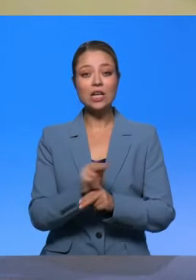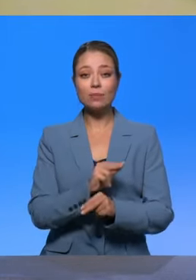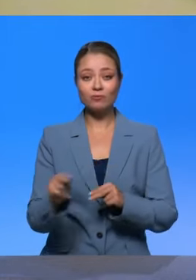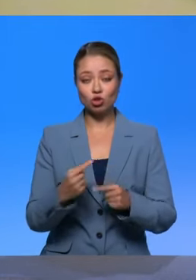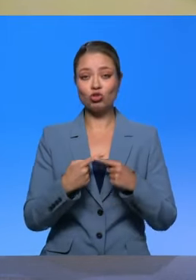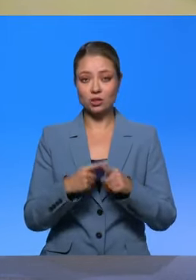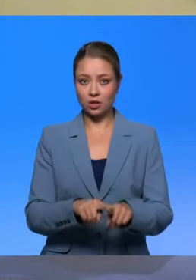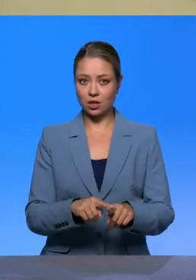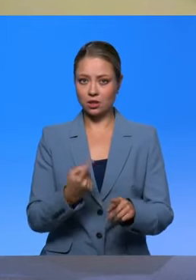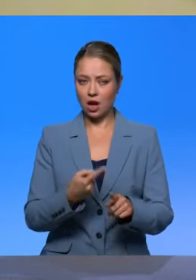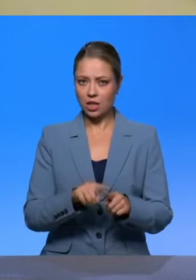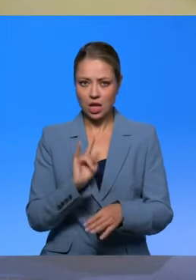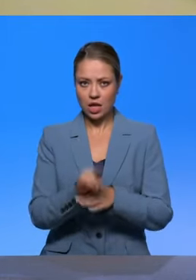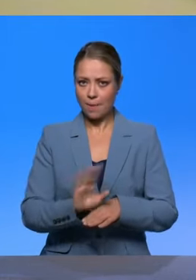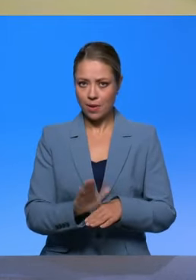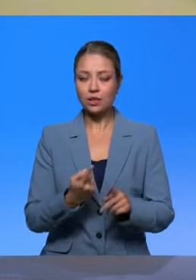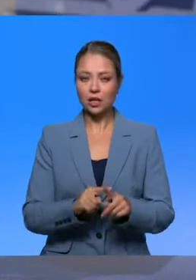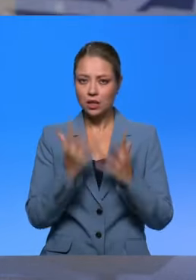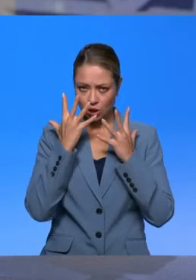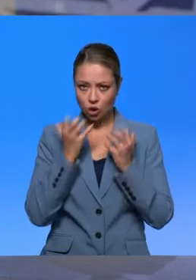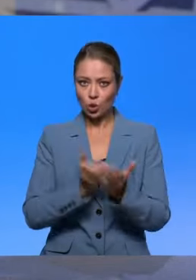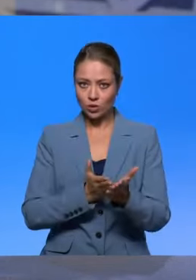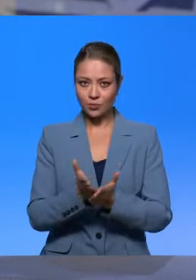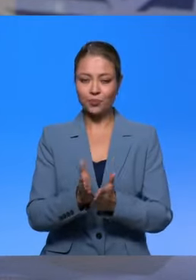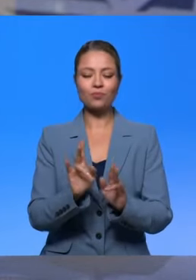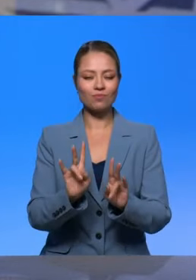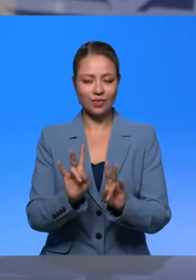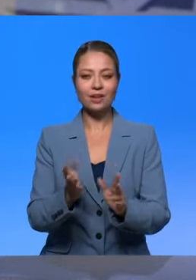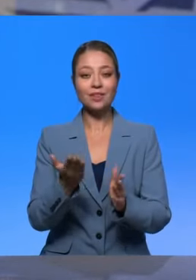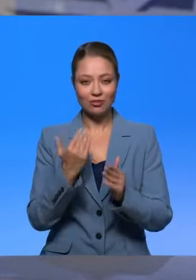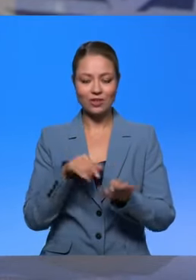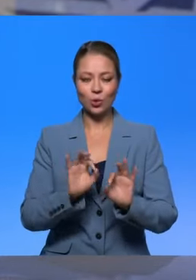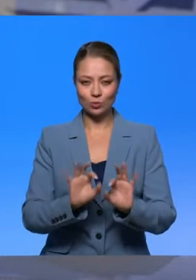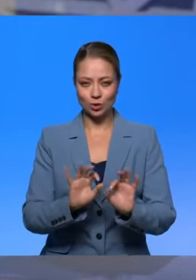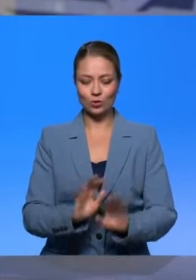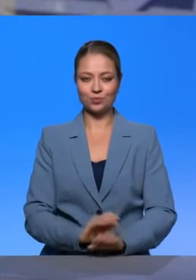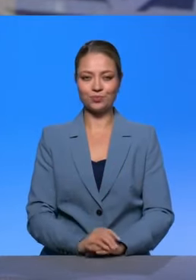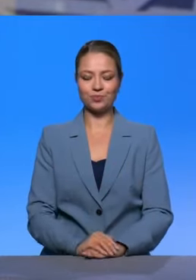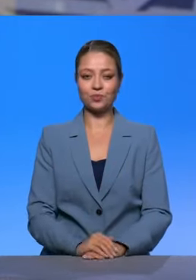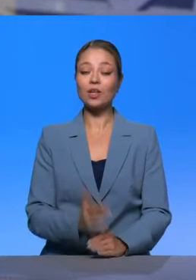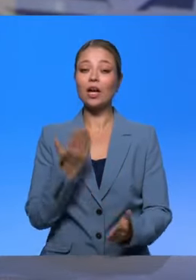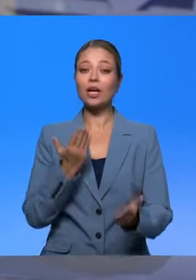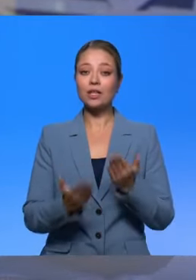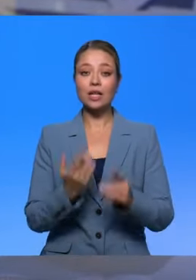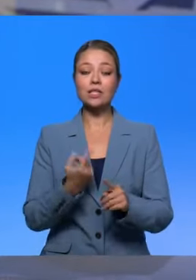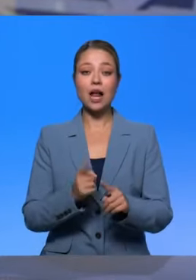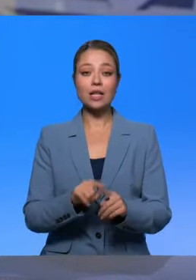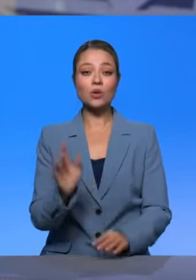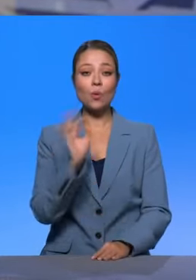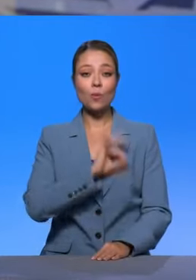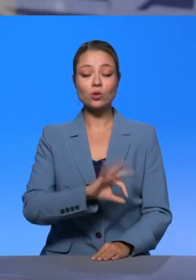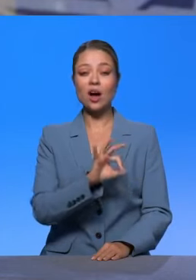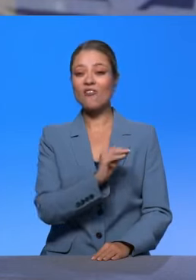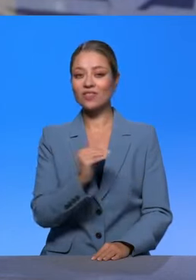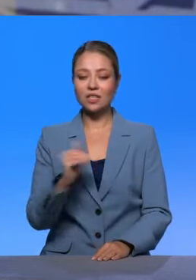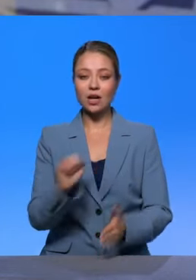прошу прощения. Нет. Это серьезный прием такой. Давайте внесем ясность. Значит, если этим пользуется официально